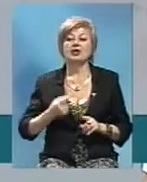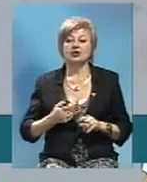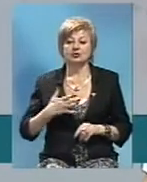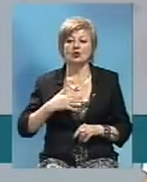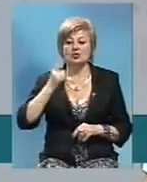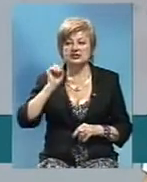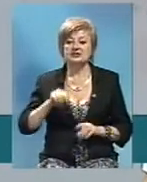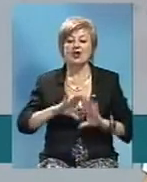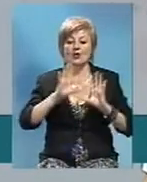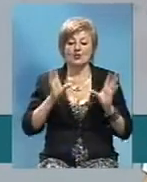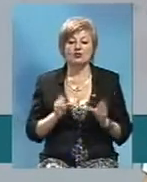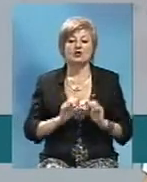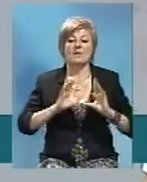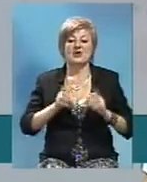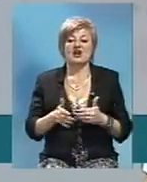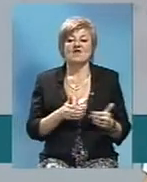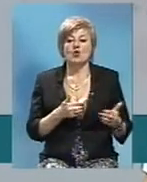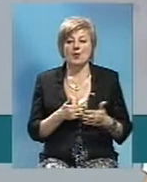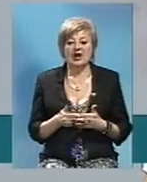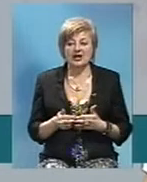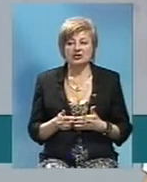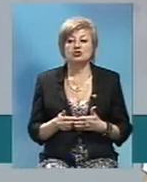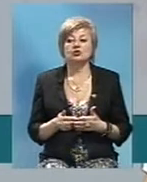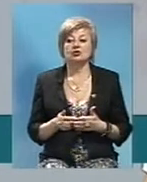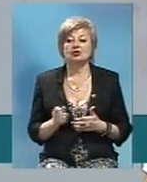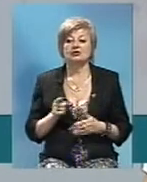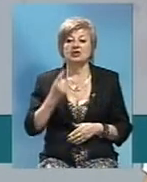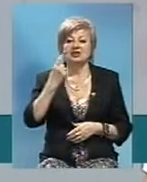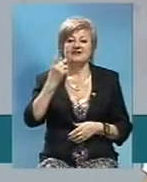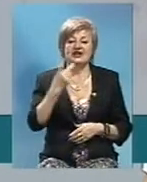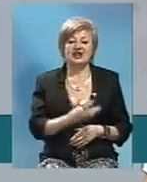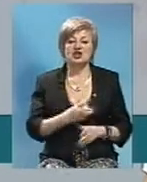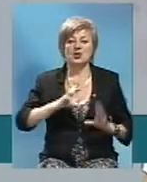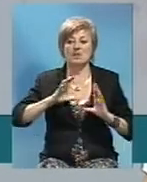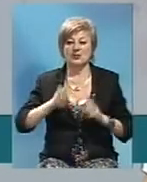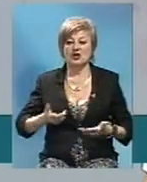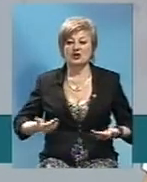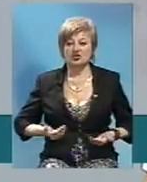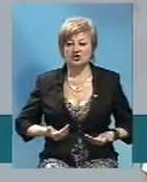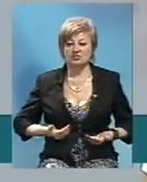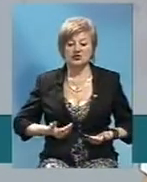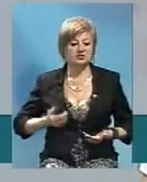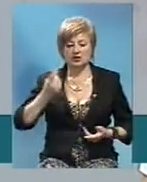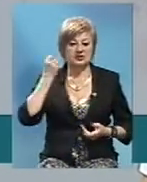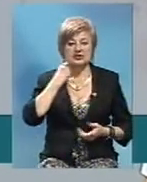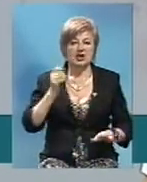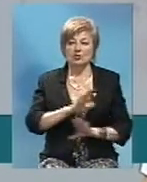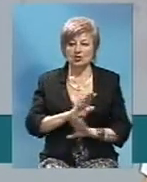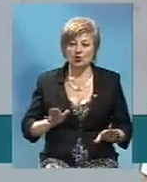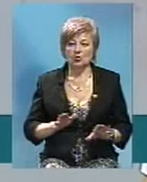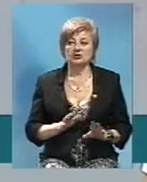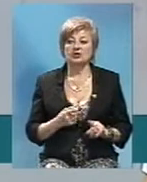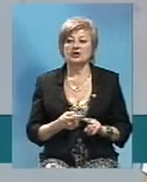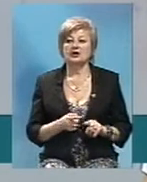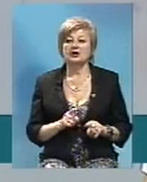знаем общемировую практику, в частности, я имею в виду, что 2/3 мира живут абсолютно трезво. Это, в частности,